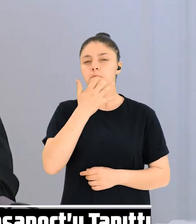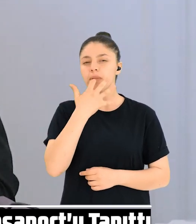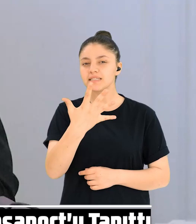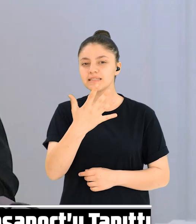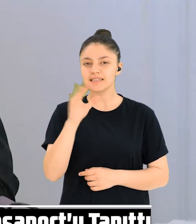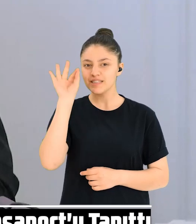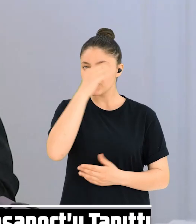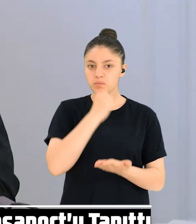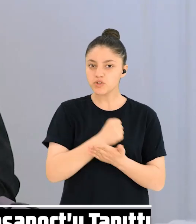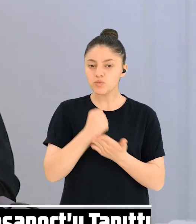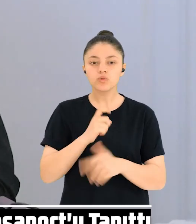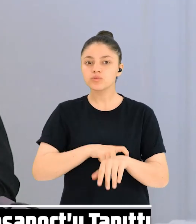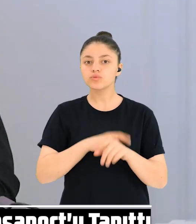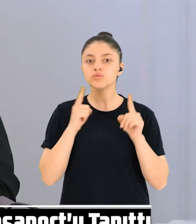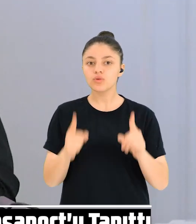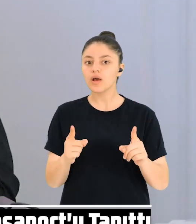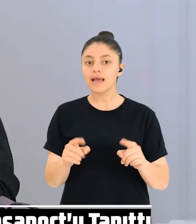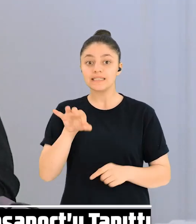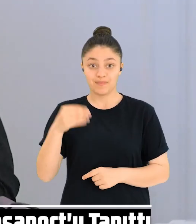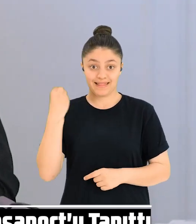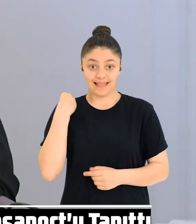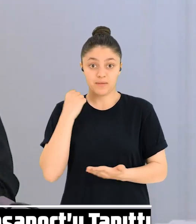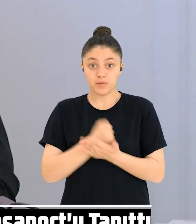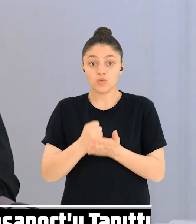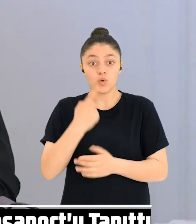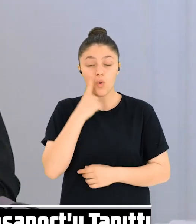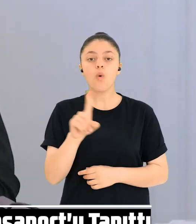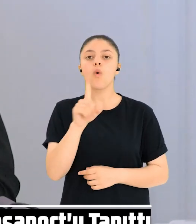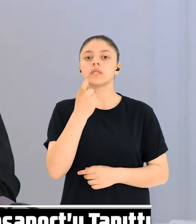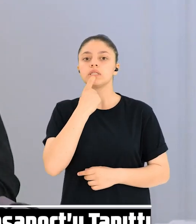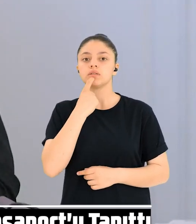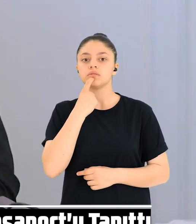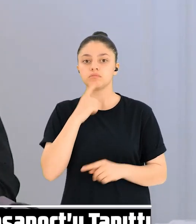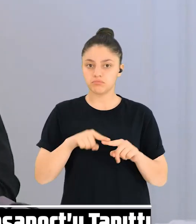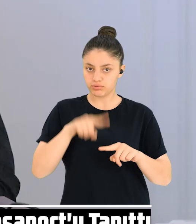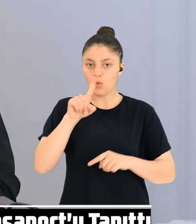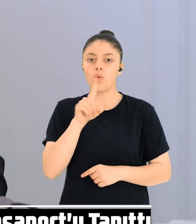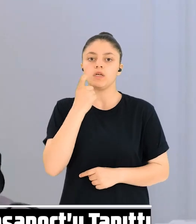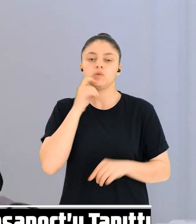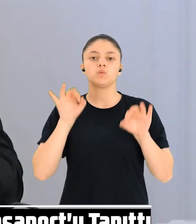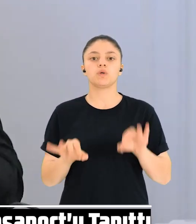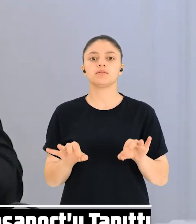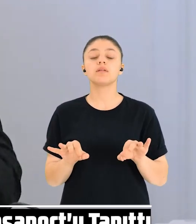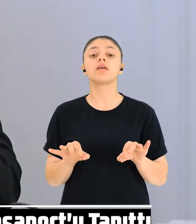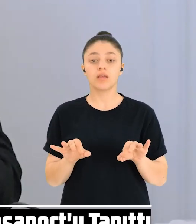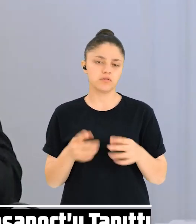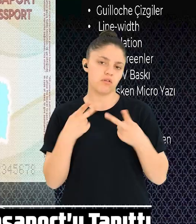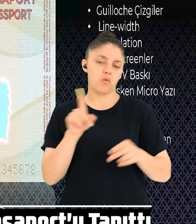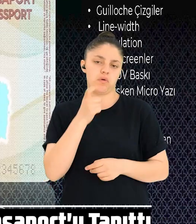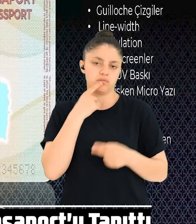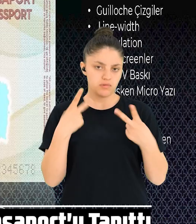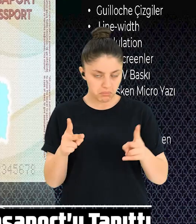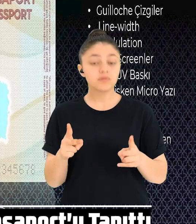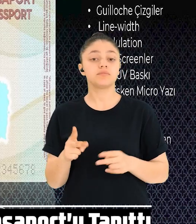olan yeşil pasaport geçerlilik süresi yeni nesil yerli e-pasaportla 10 yıla çıkıyor. Pasaport hizmetinin burada yeni pasaportumuzun